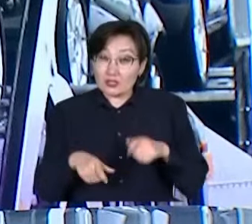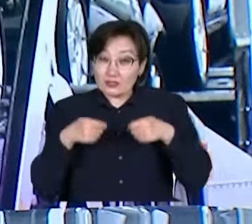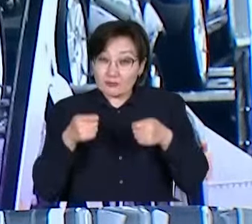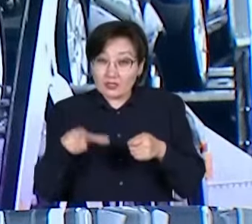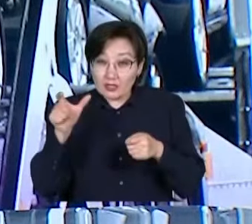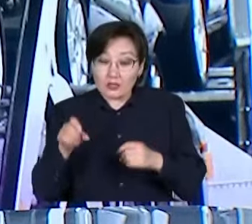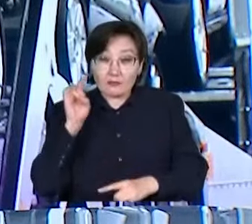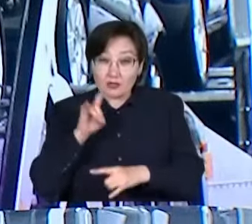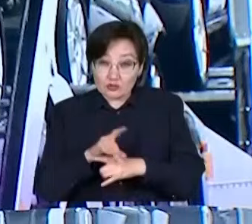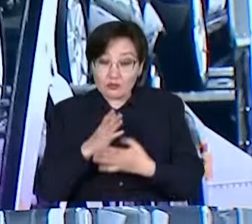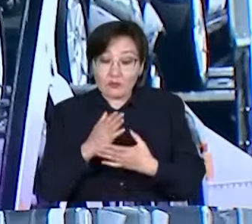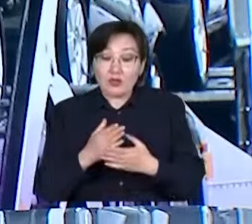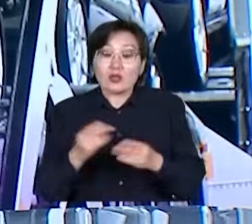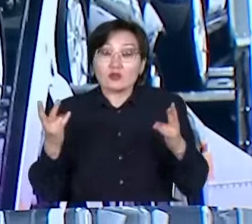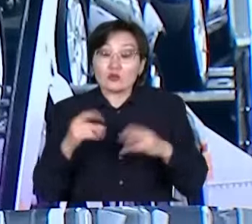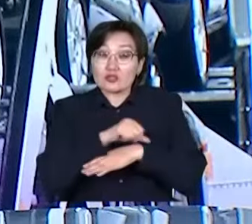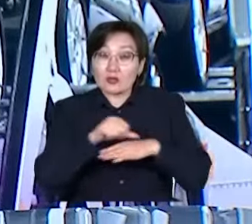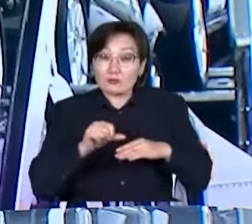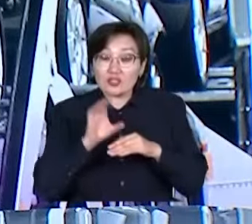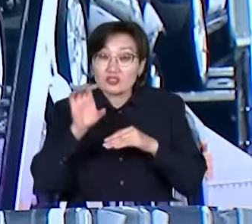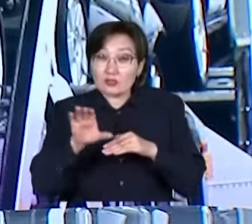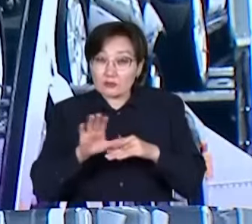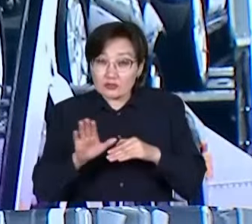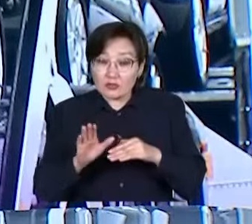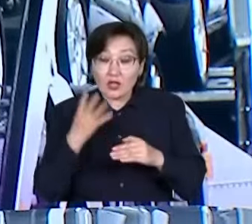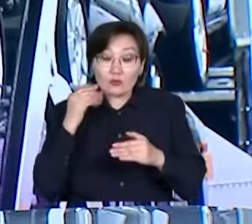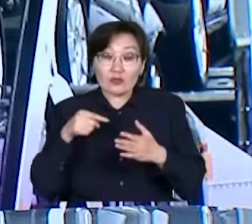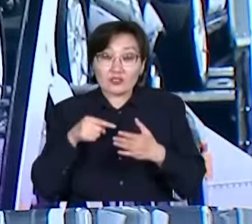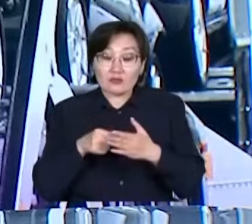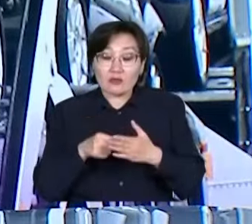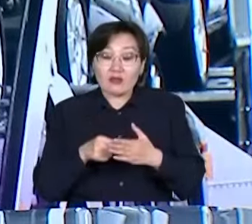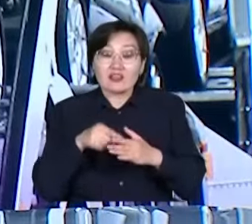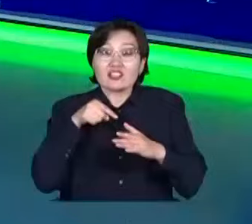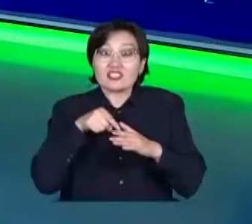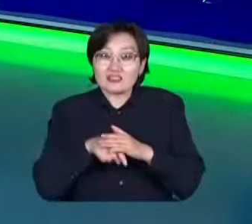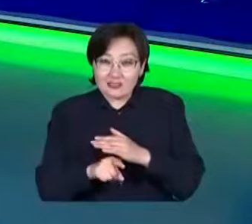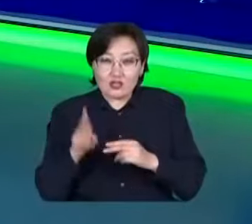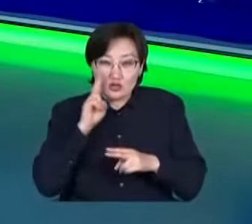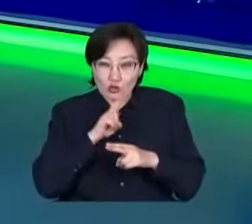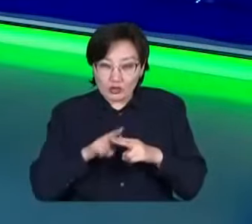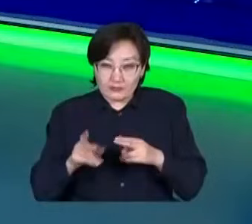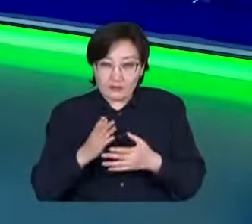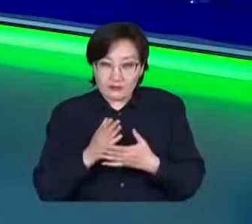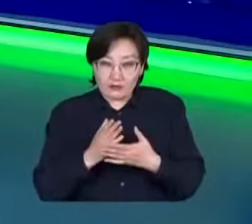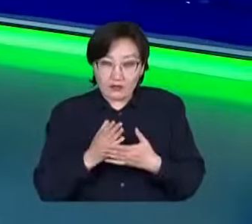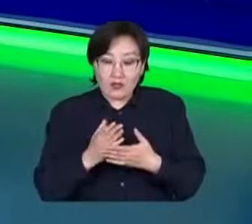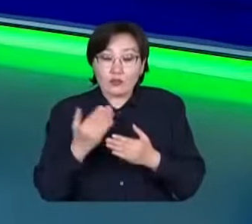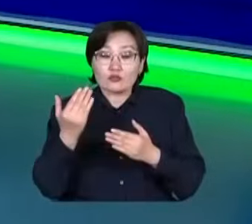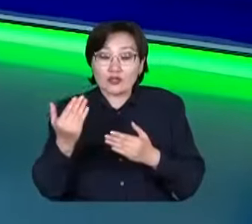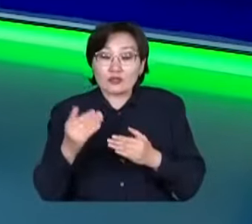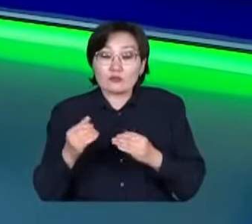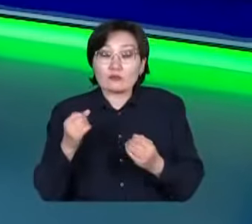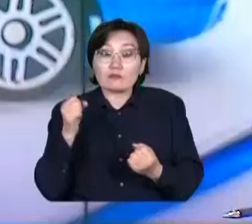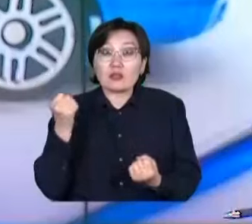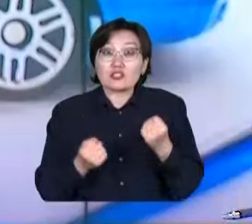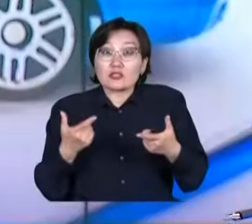Көбінің темір тұлпары айтылған жерге жетпегені былай тұрсын, Алматыдан шықпай жатып ақ жоғалып кеткен көрінеді. Ал олардан мүлкім қайда